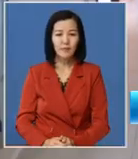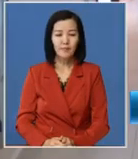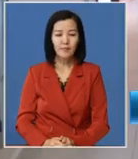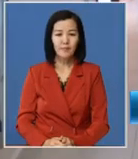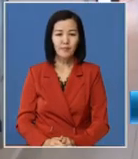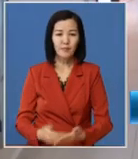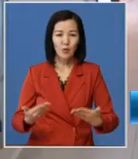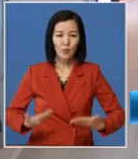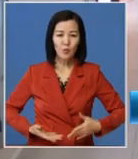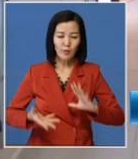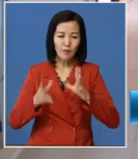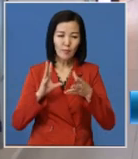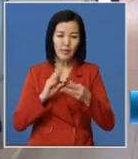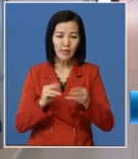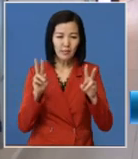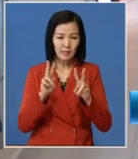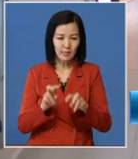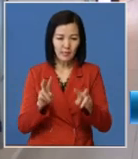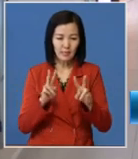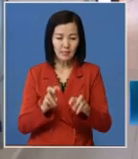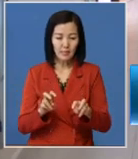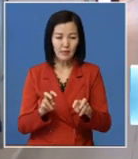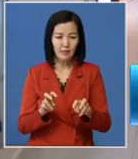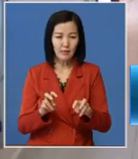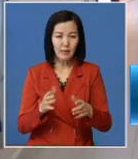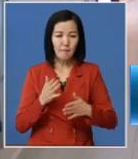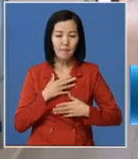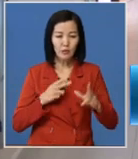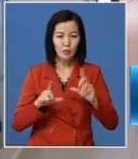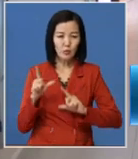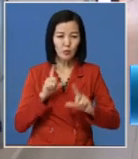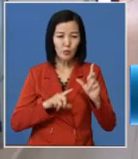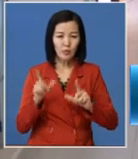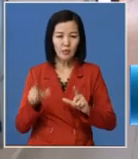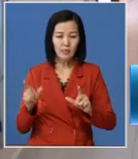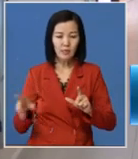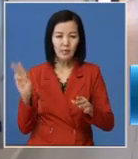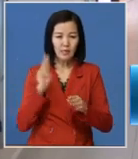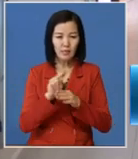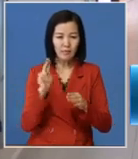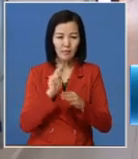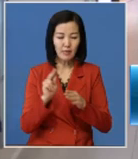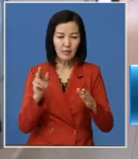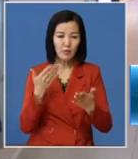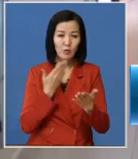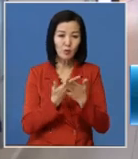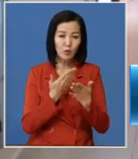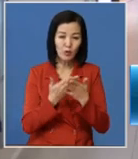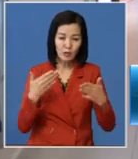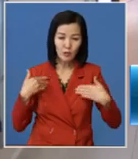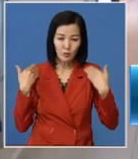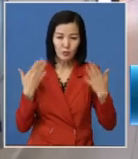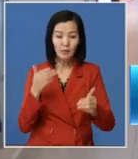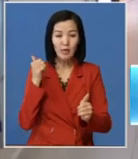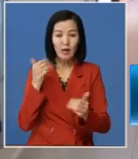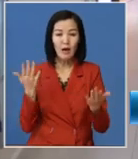Оғыштың өмірбаяны жолын бұлай жеттеп көрсетіп отырып, біз студенттерге тәрбие ретінде көрсетеміз. Қалай әрбір